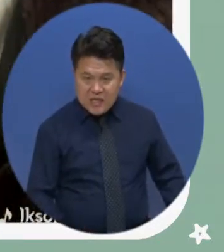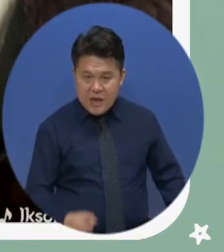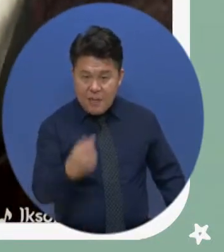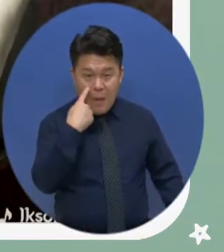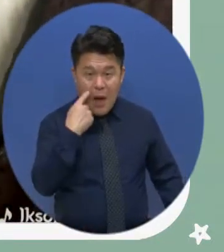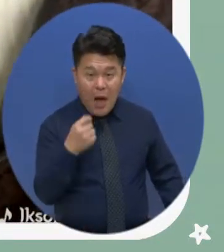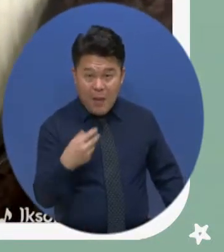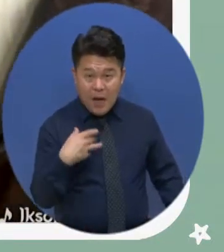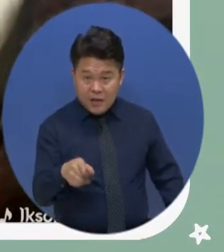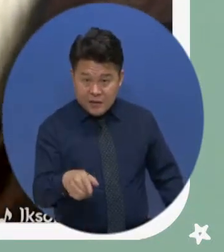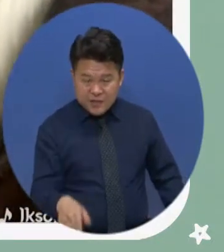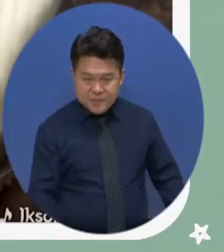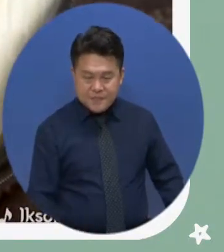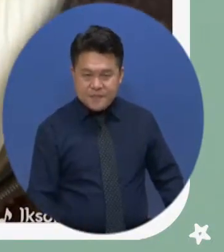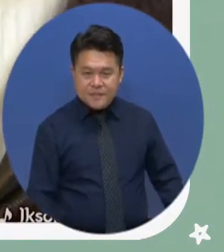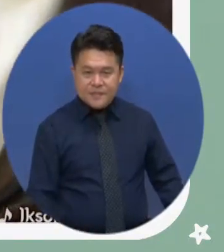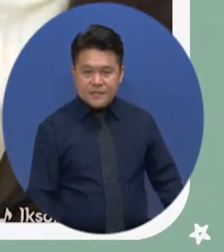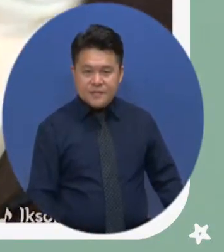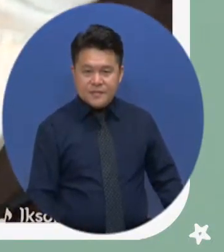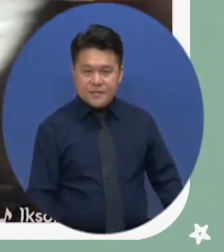말을 하란 말이야, 엄마.